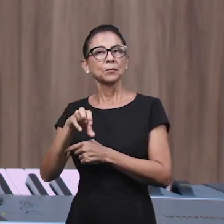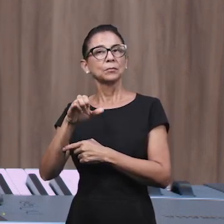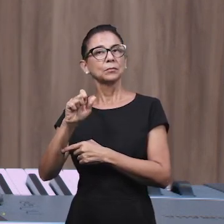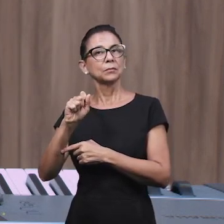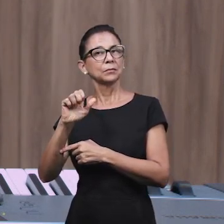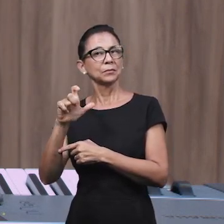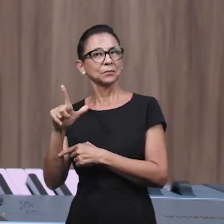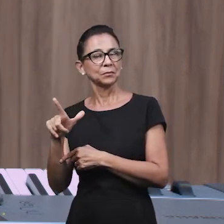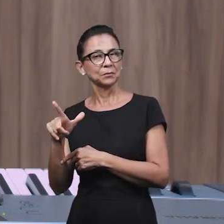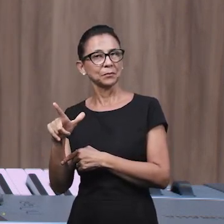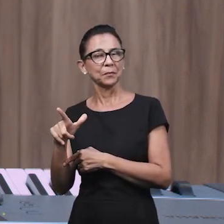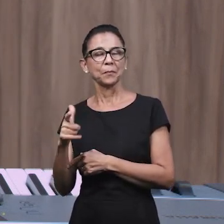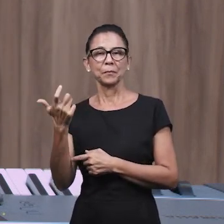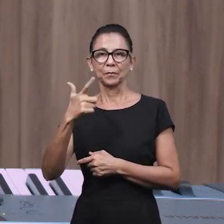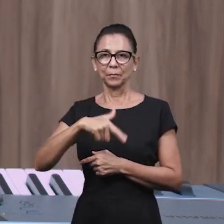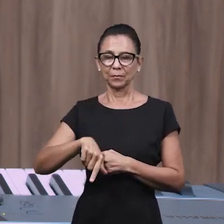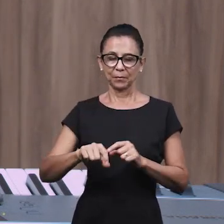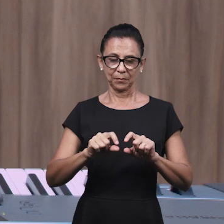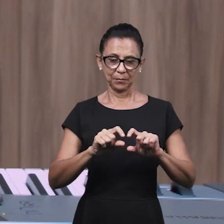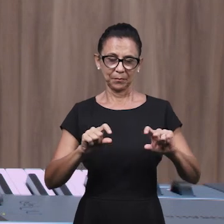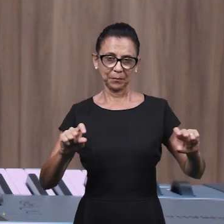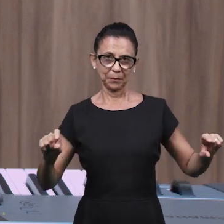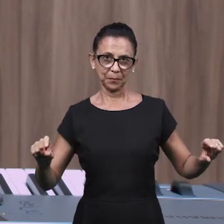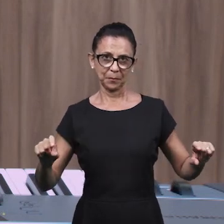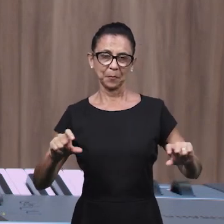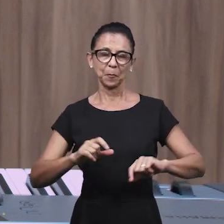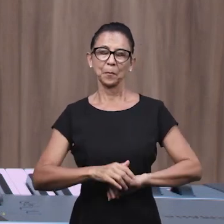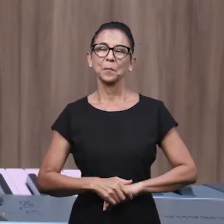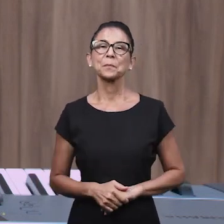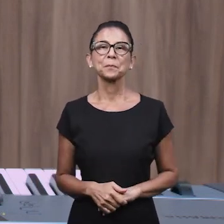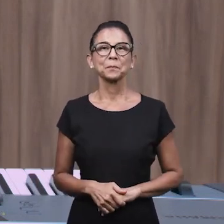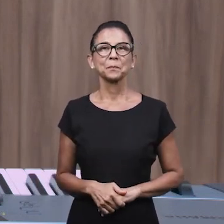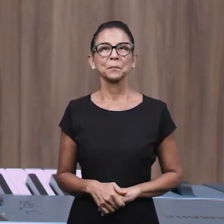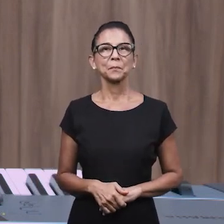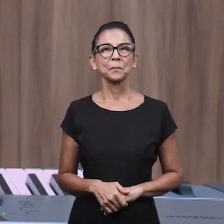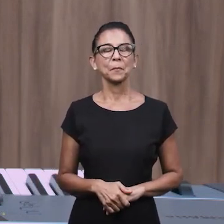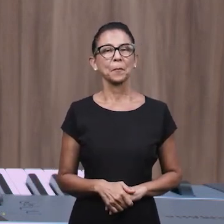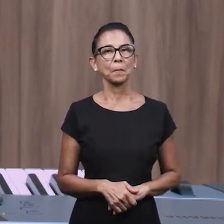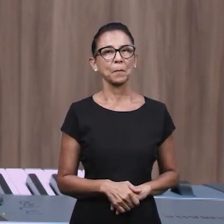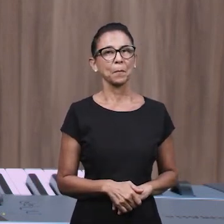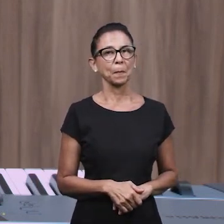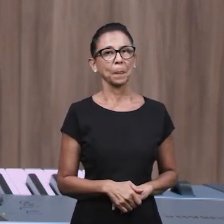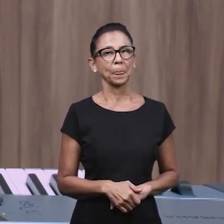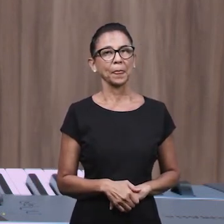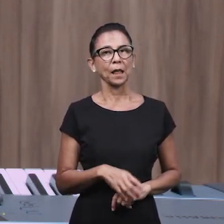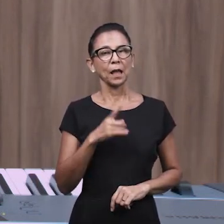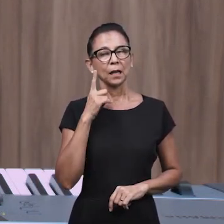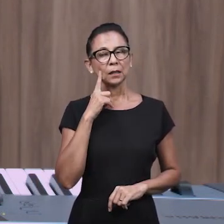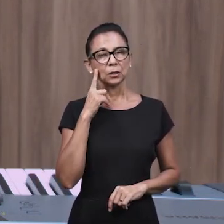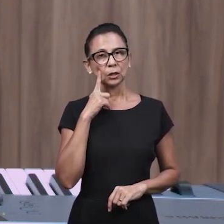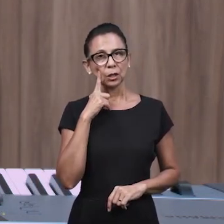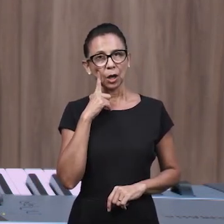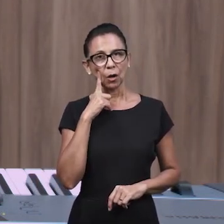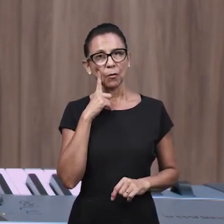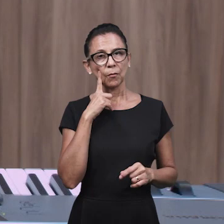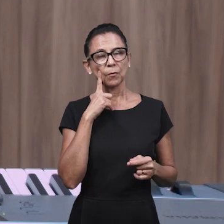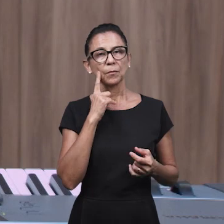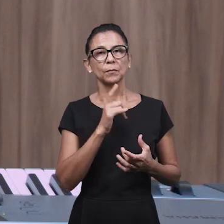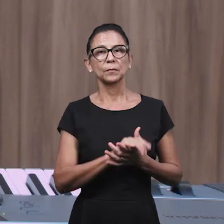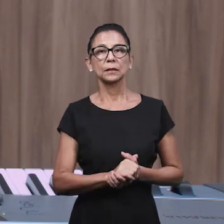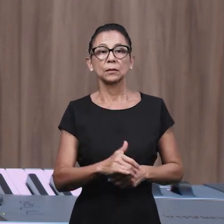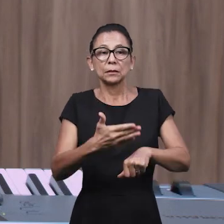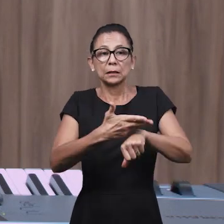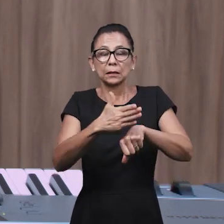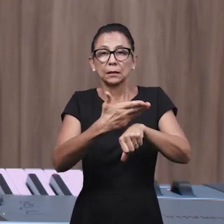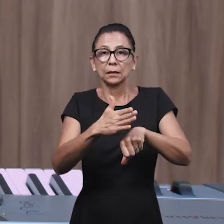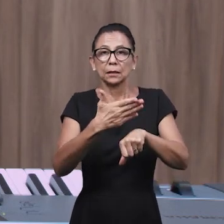vous allez voir que cette dernière phrase, elle va reprendre dans la partition. Donc, prenez cette lecture